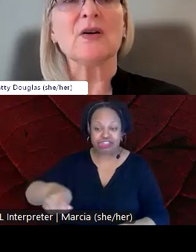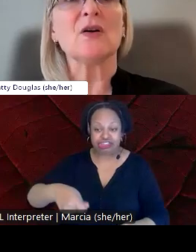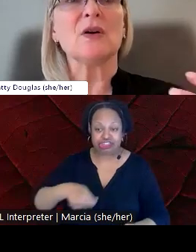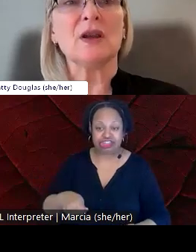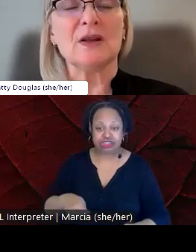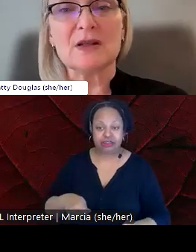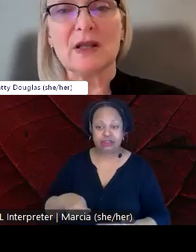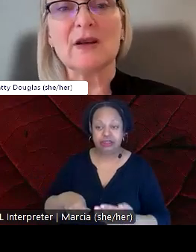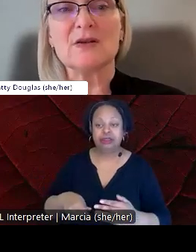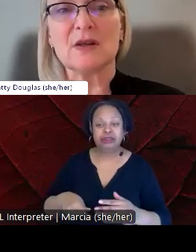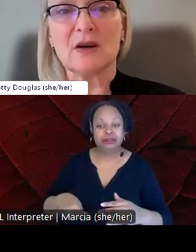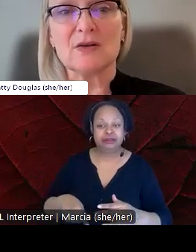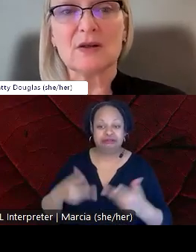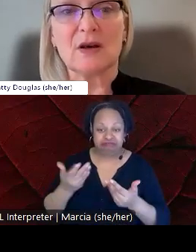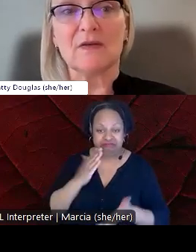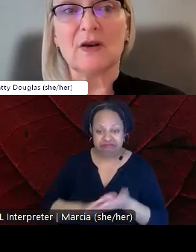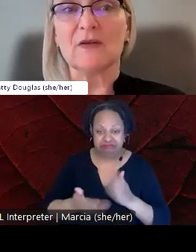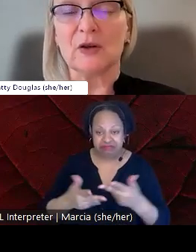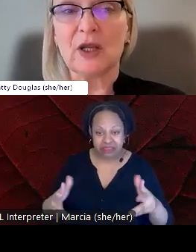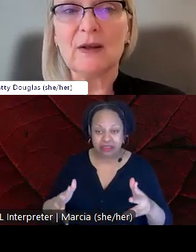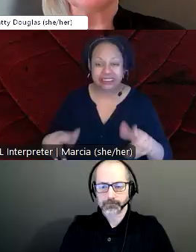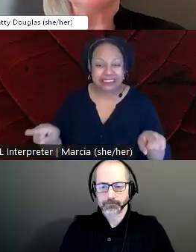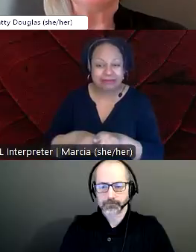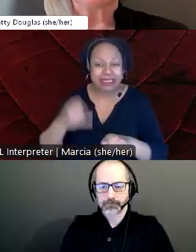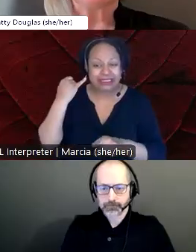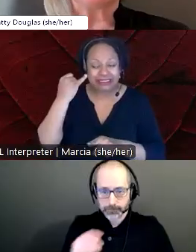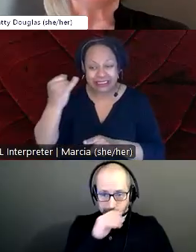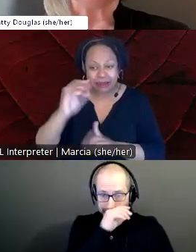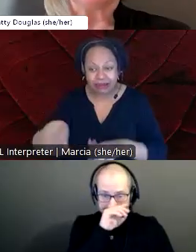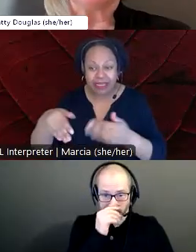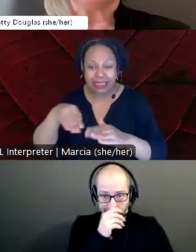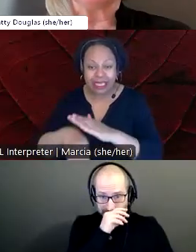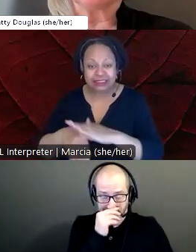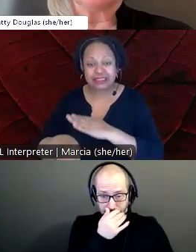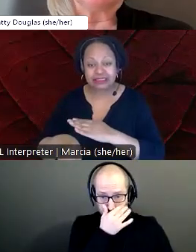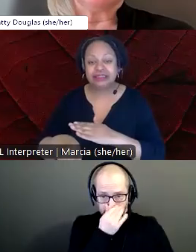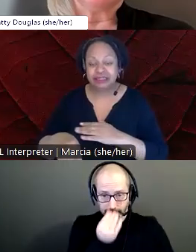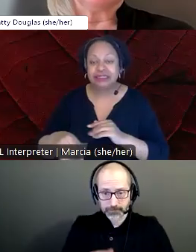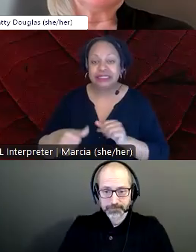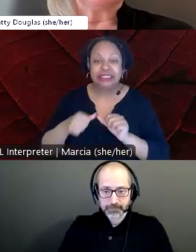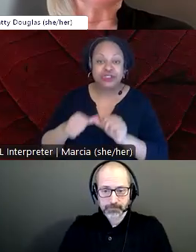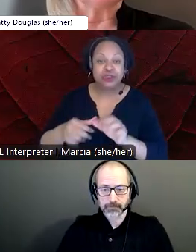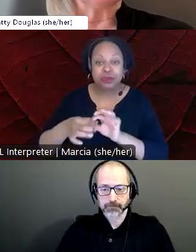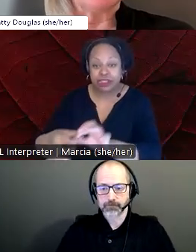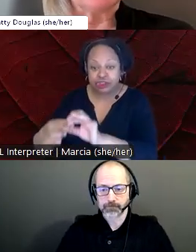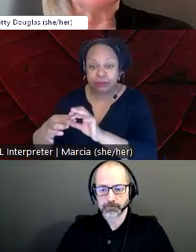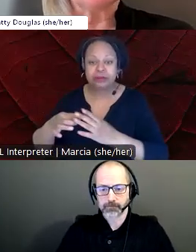terminé au niveau de l'accessibilité. C'est basé sur la relation. C'est continu. Il y a des différents niveaux d'apprentissage, l'un après